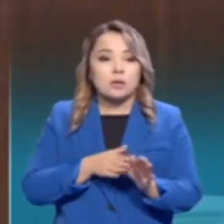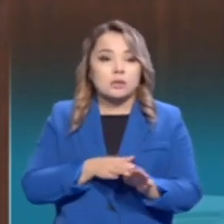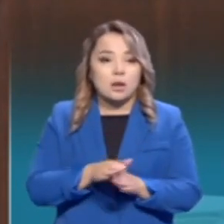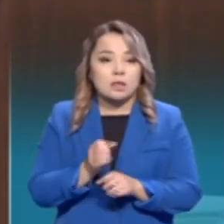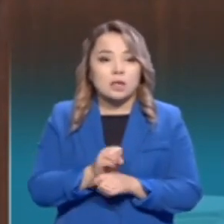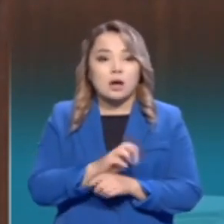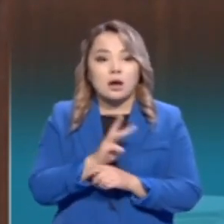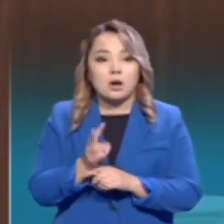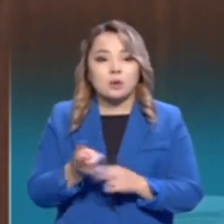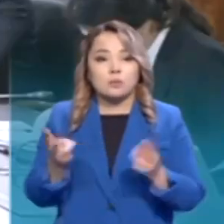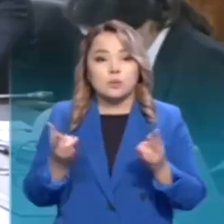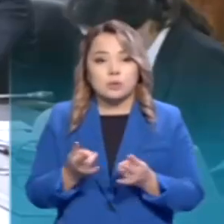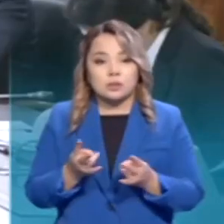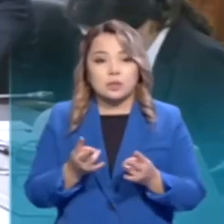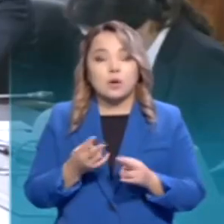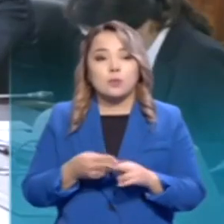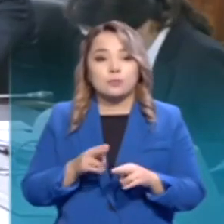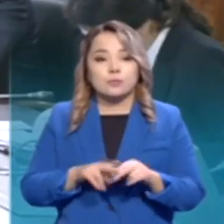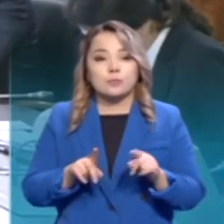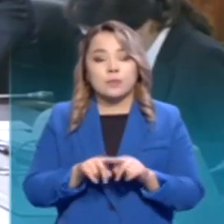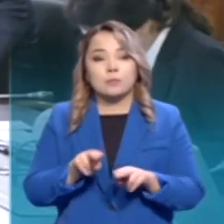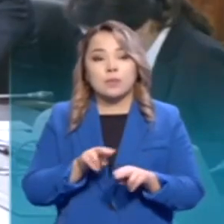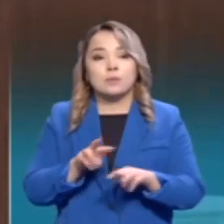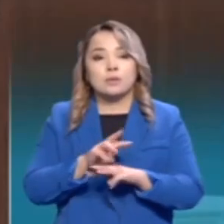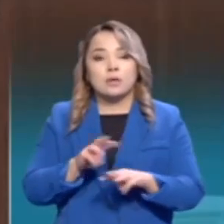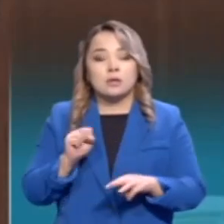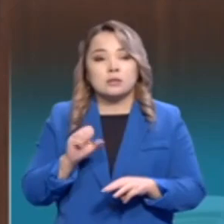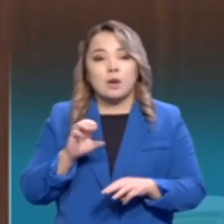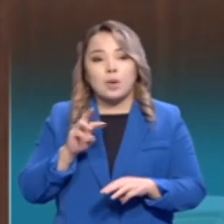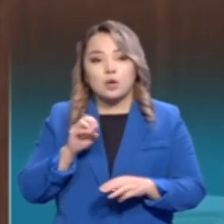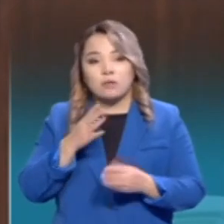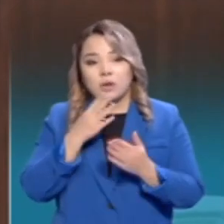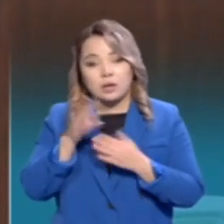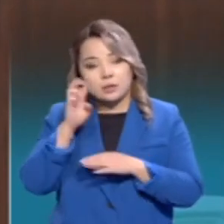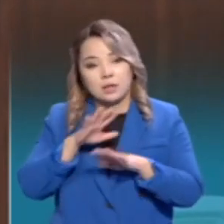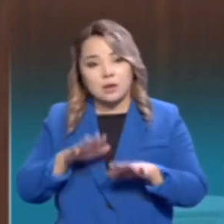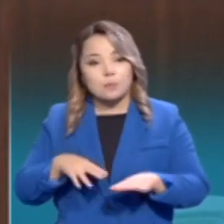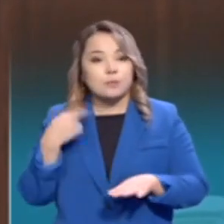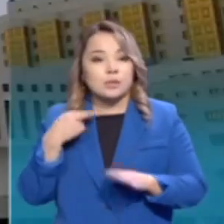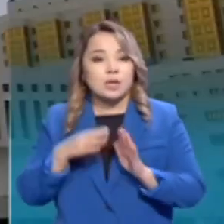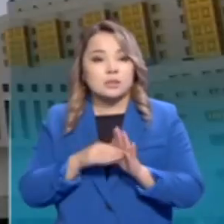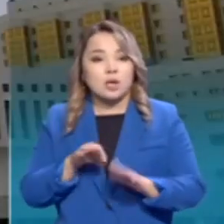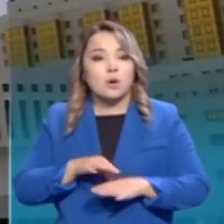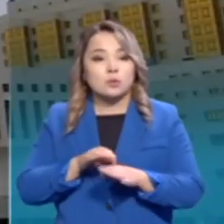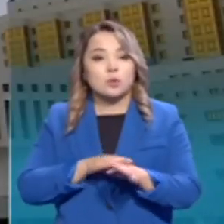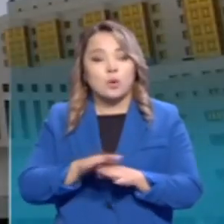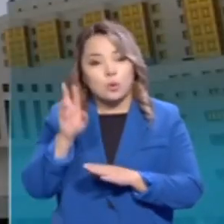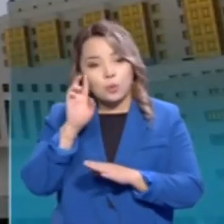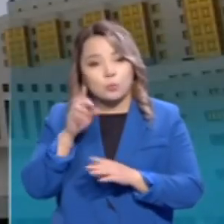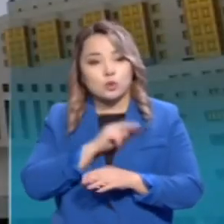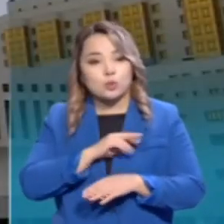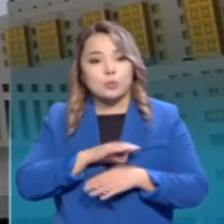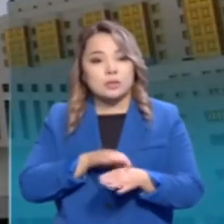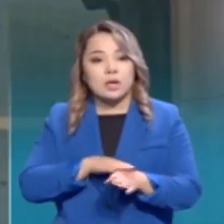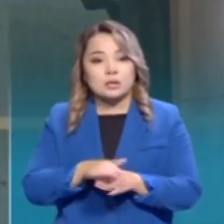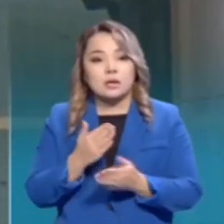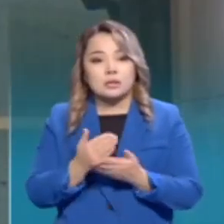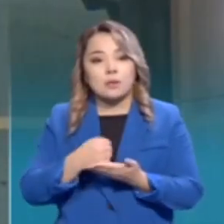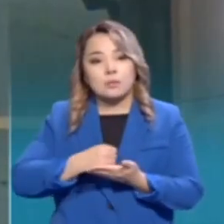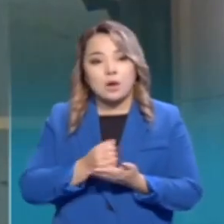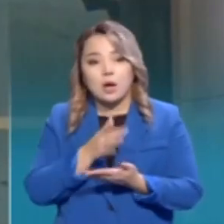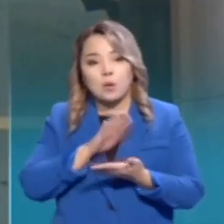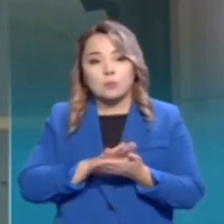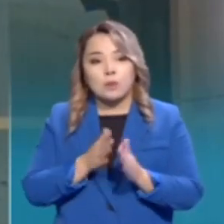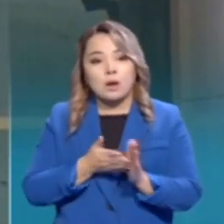орындалуын қамтамасыз ету керек. Сондай-ақ премьер-министр Әлихан Смайылов елімізде өткен президент сайлауы аясында үкімет жұмысының алдағы жылдарға белгіленген